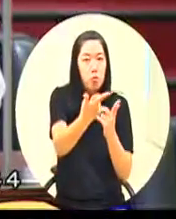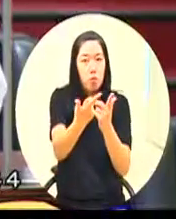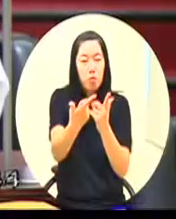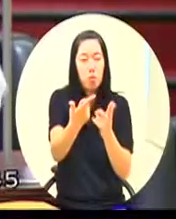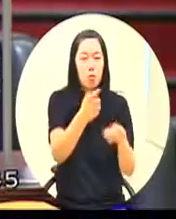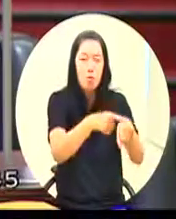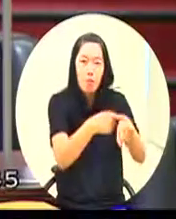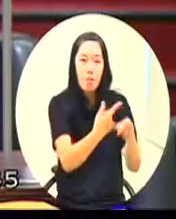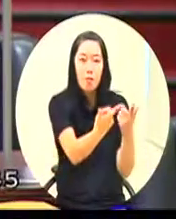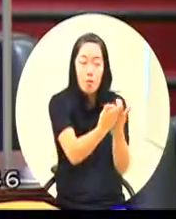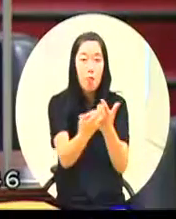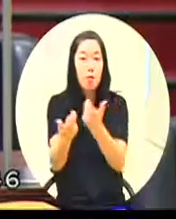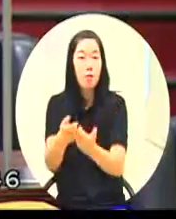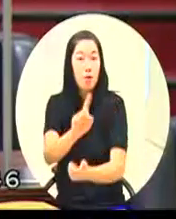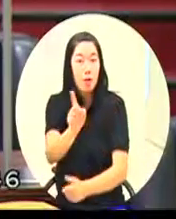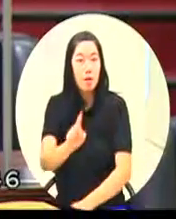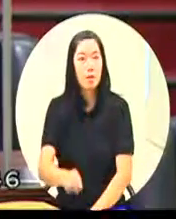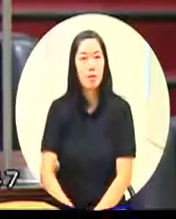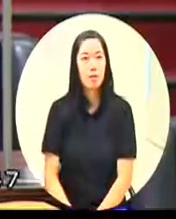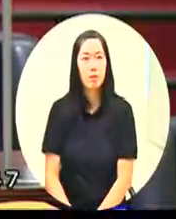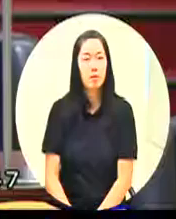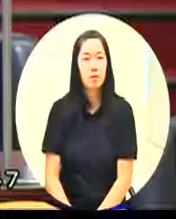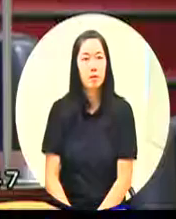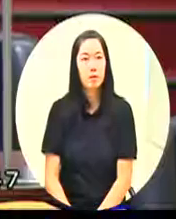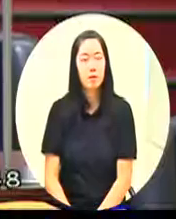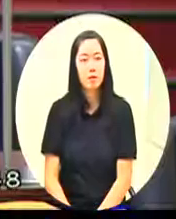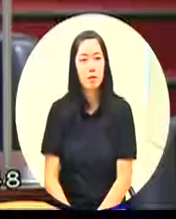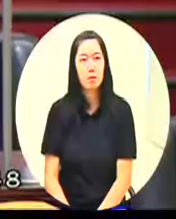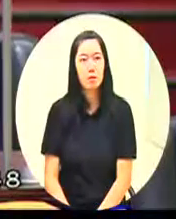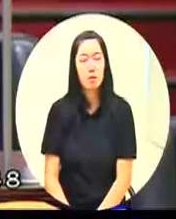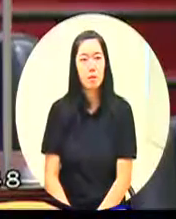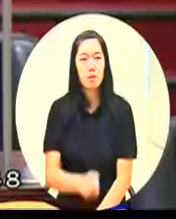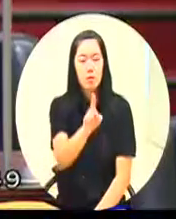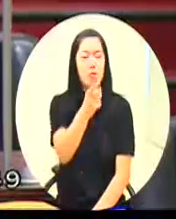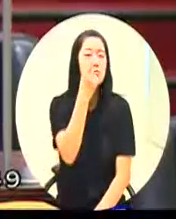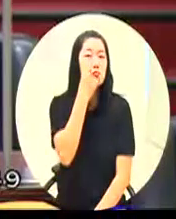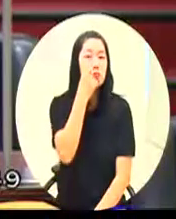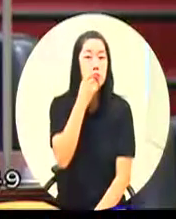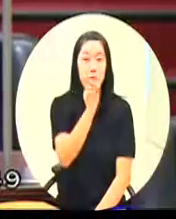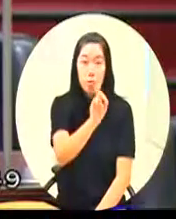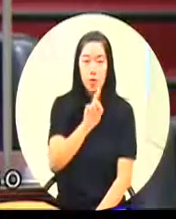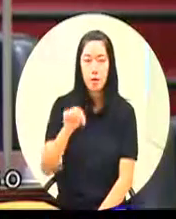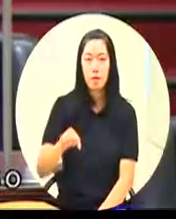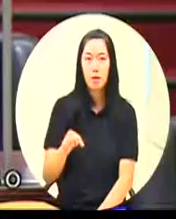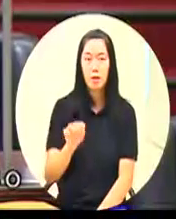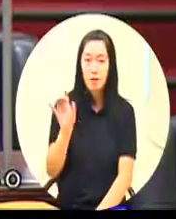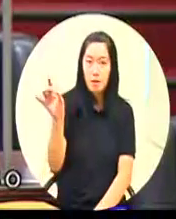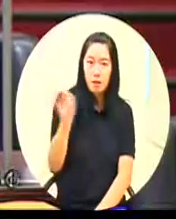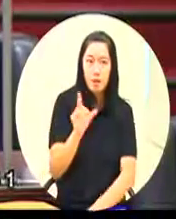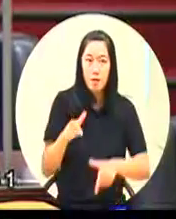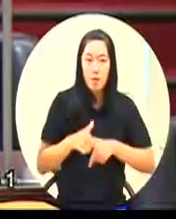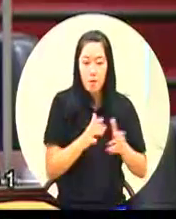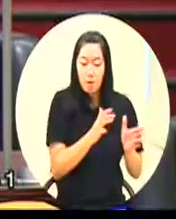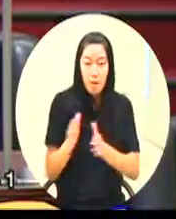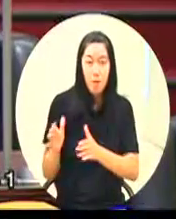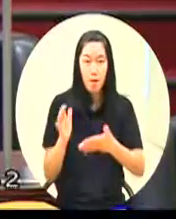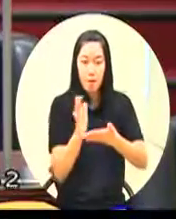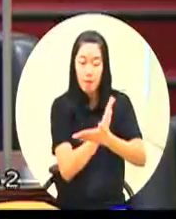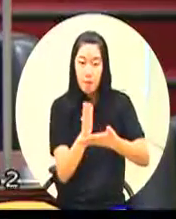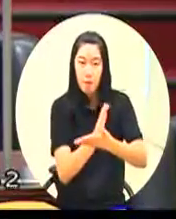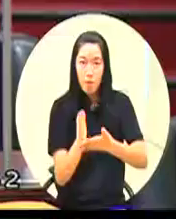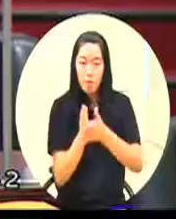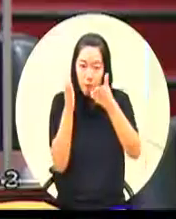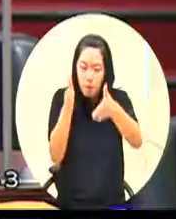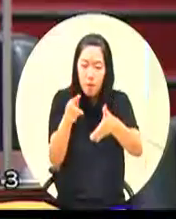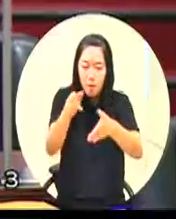展？一个他的一个兴趣的取向，我们可以透过心理测验来了解到这个小朋友